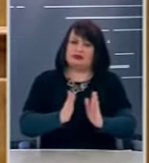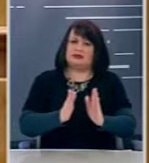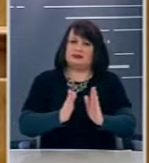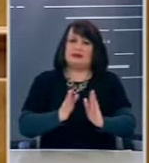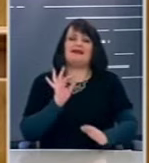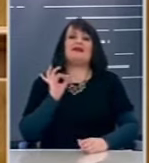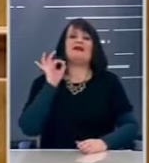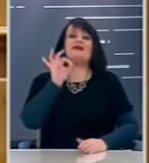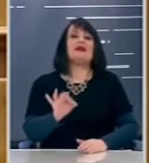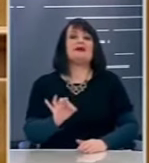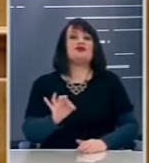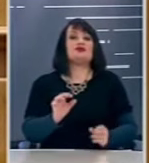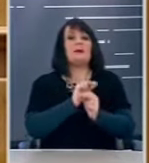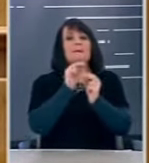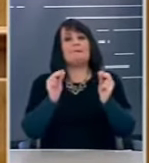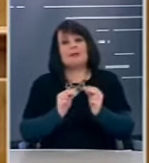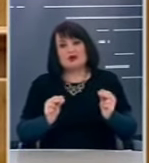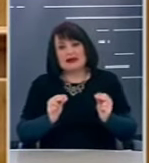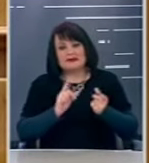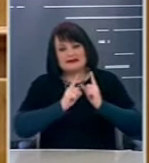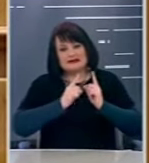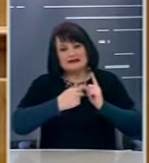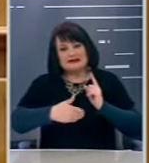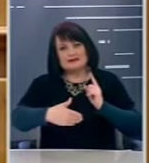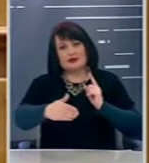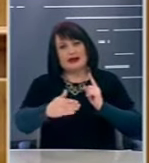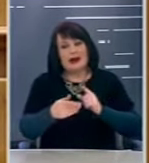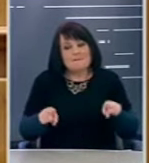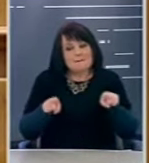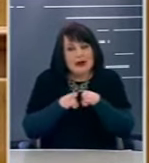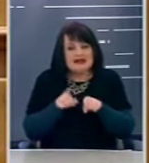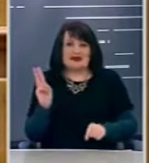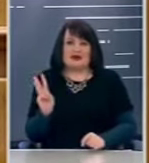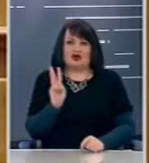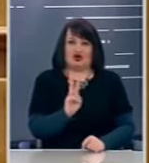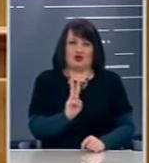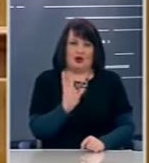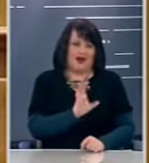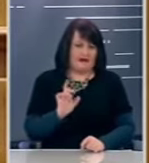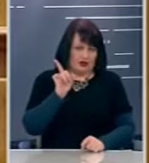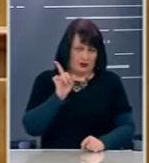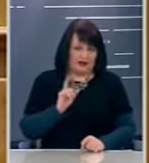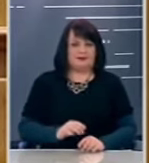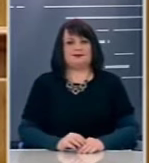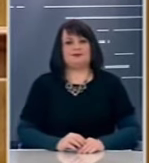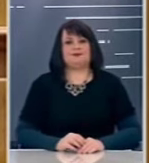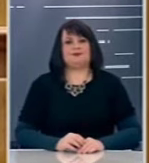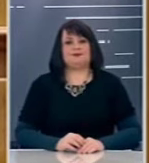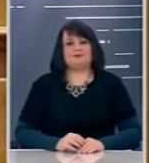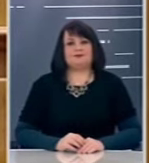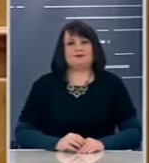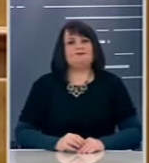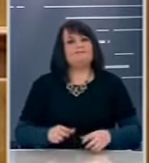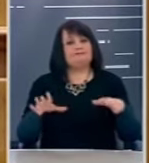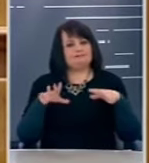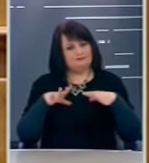να φτάσουμε σε μια τελική και προωθητική συμφωνία που κινούμε τους θεσμούς. Σε αυτό το πλαίσιο είμαστε έτοιμοι